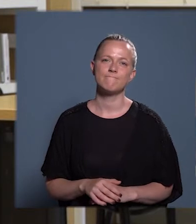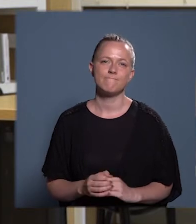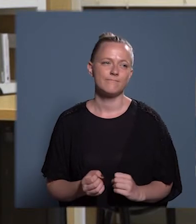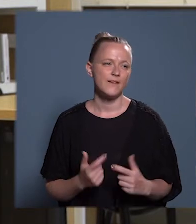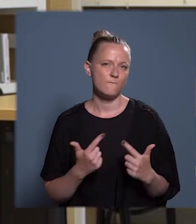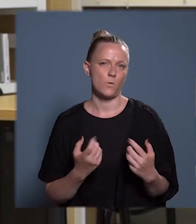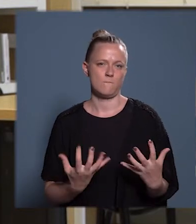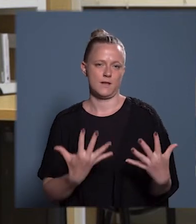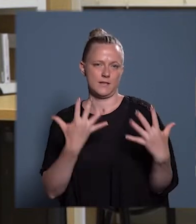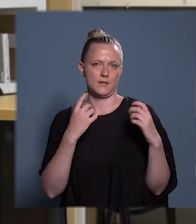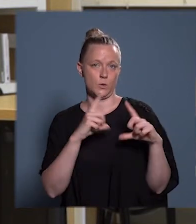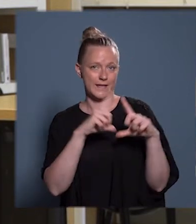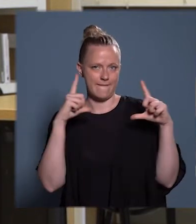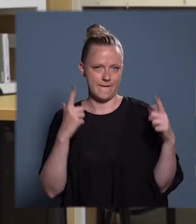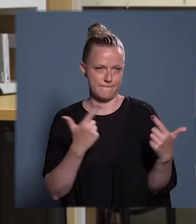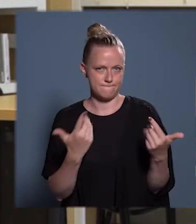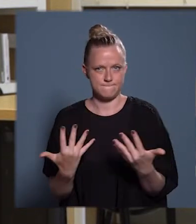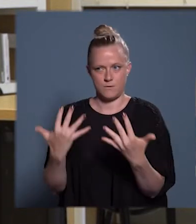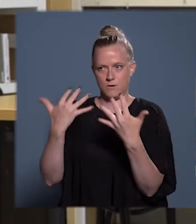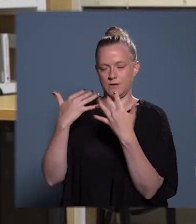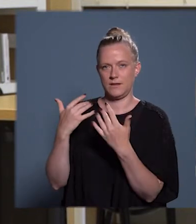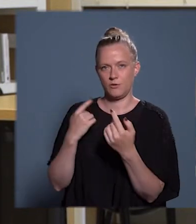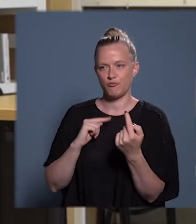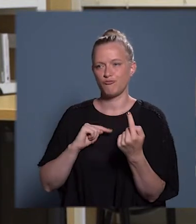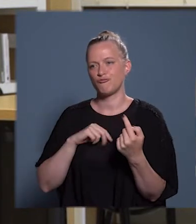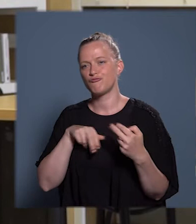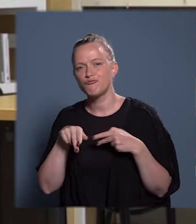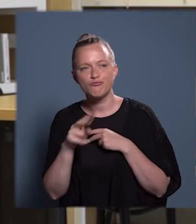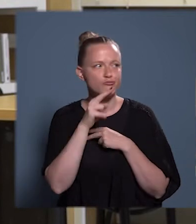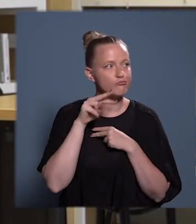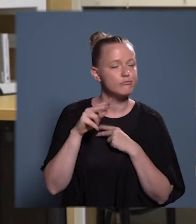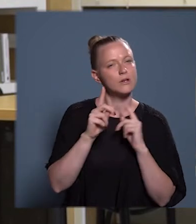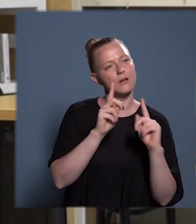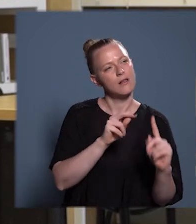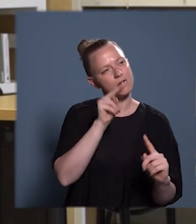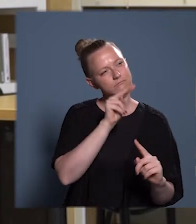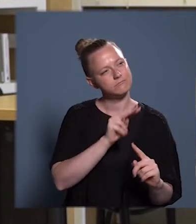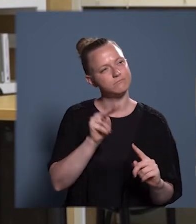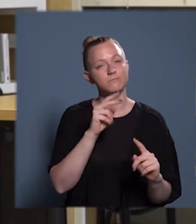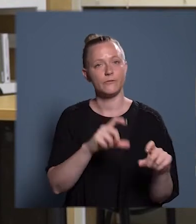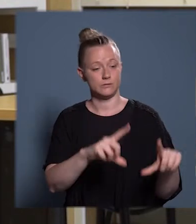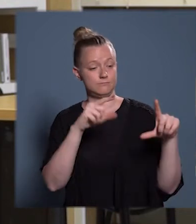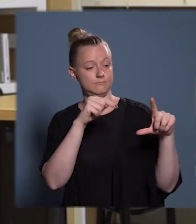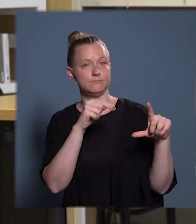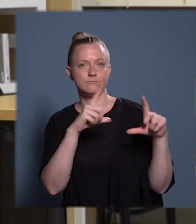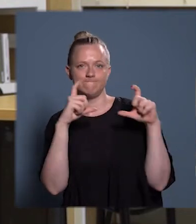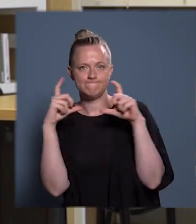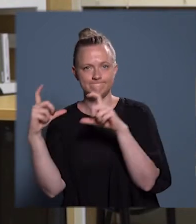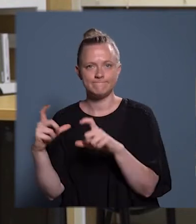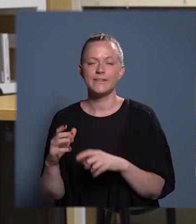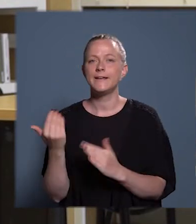információk, ilyen képi információk, jövök, megyek, és meg kell állni, akkor ott a gép, és akkor